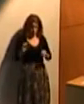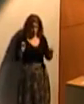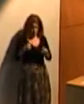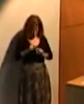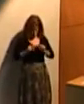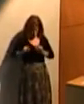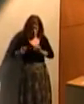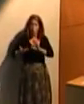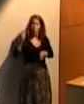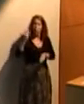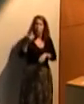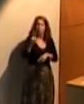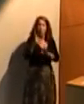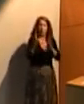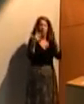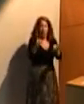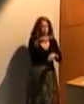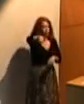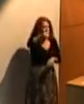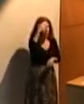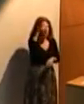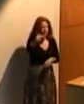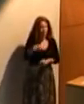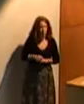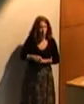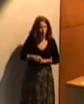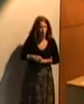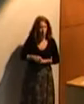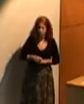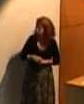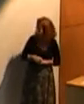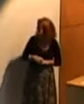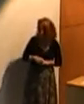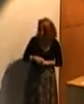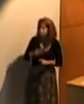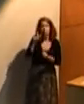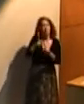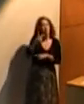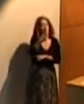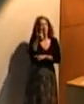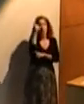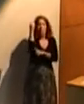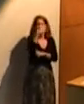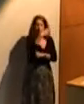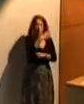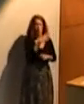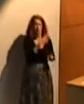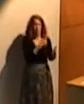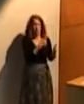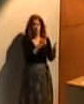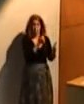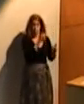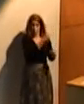2010 un certain greg 20h d'entre eux reparlera peut-être aux états unis d'amérique à a mis au point à